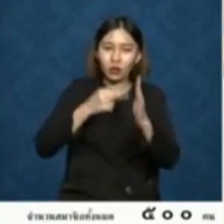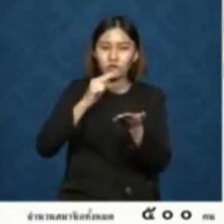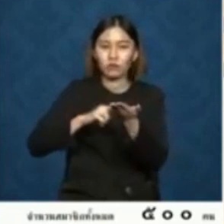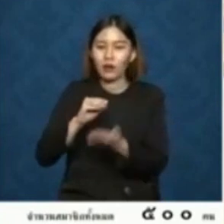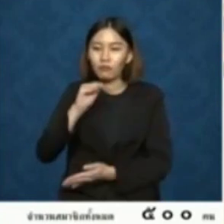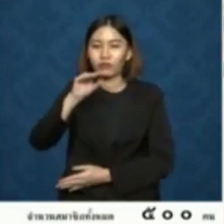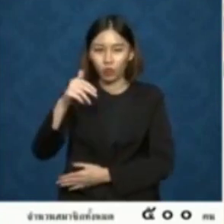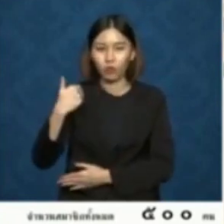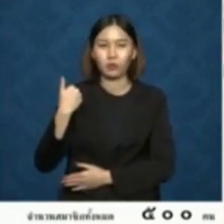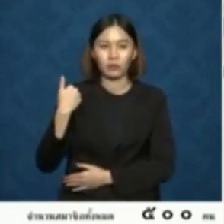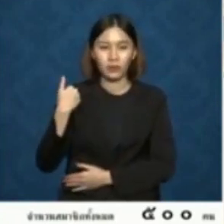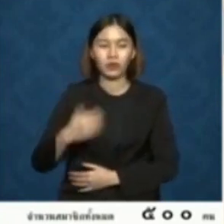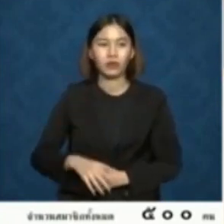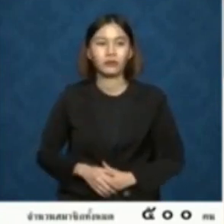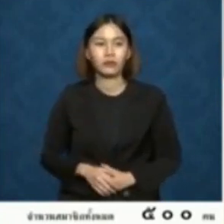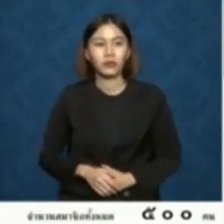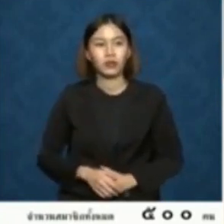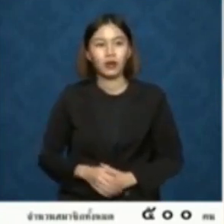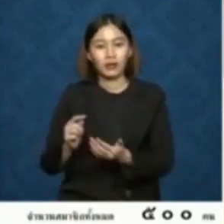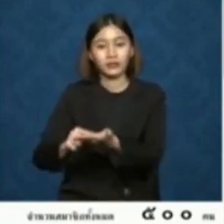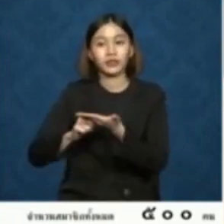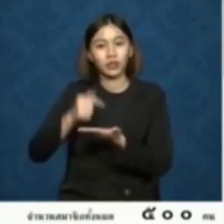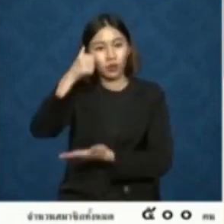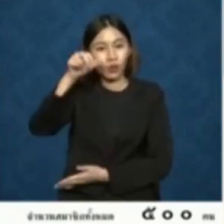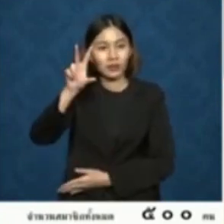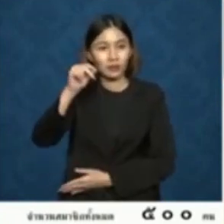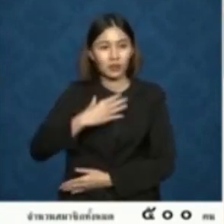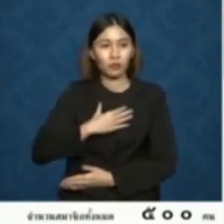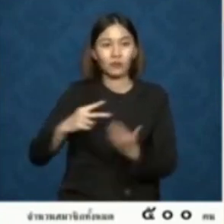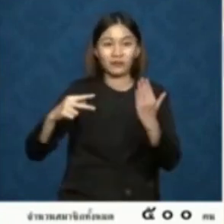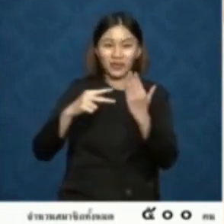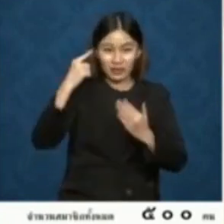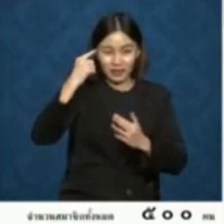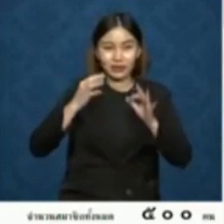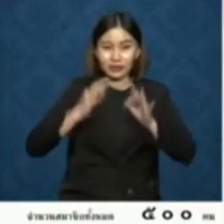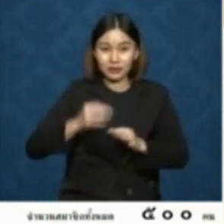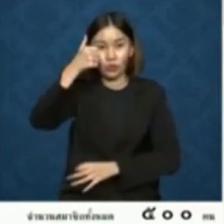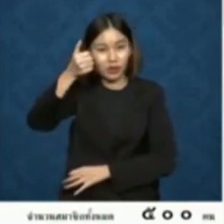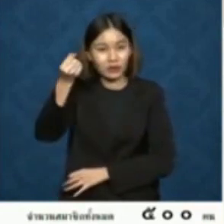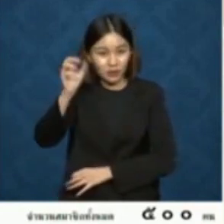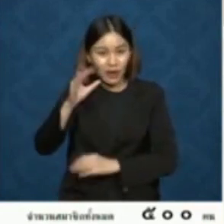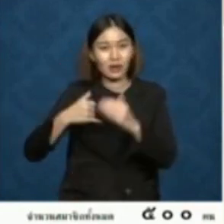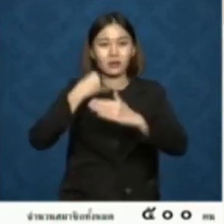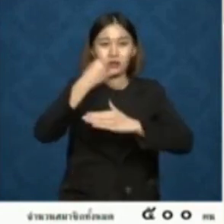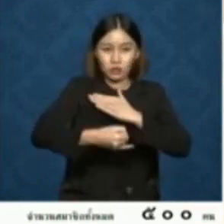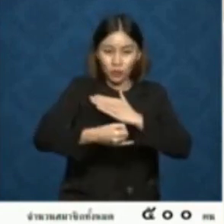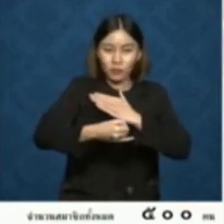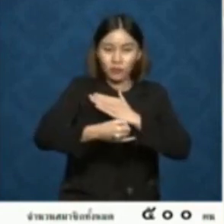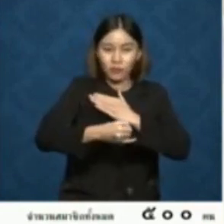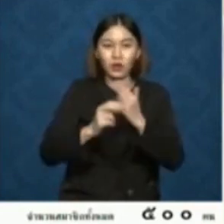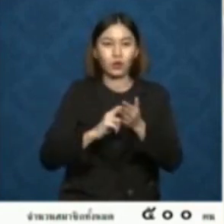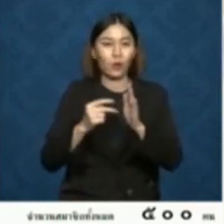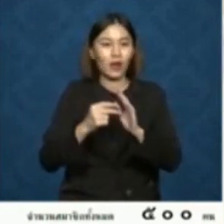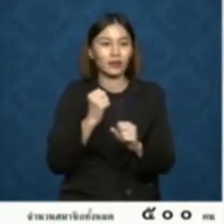การส่งหนังสือนิดนึงเขาเสนอ30วันนะครับผมเป็นคนตัดสินให้ว่า15วันจบนะครับ